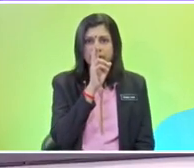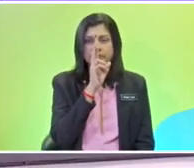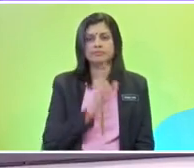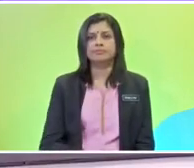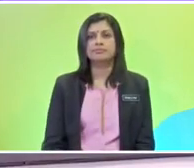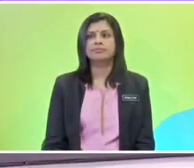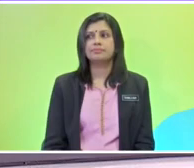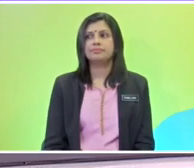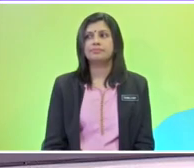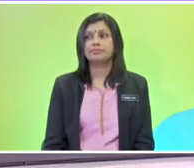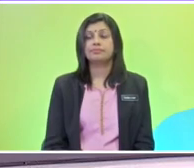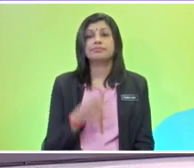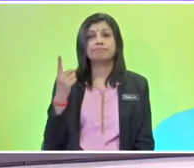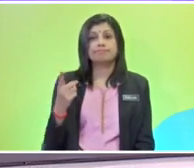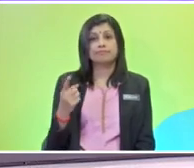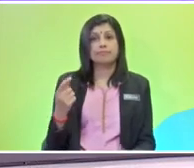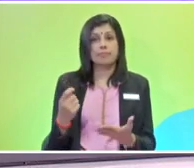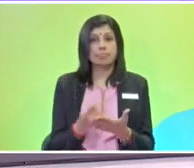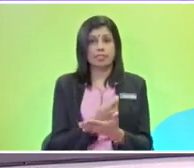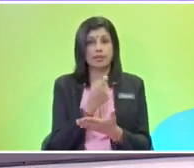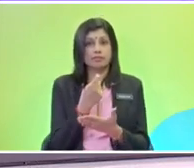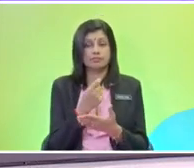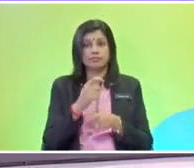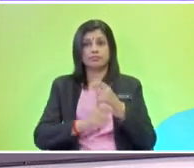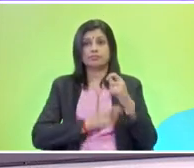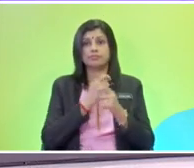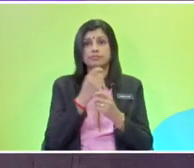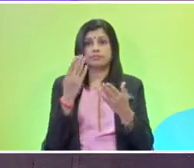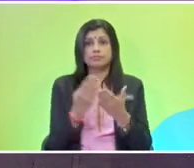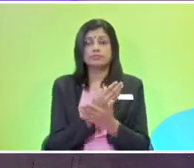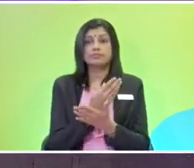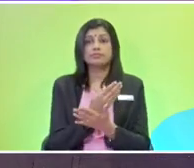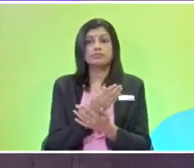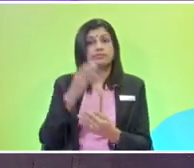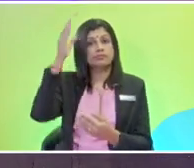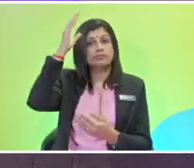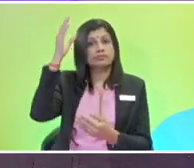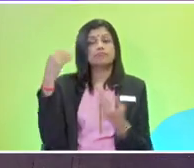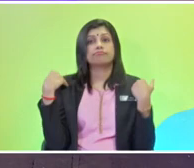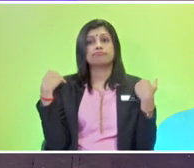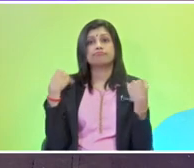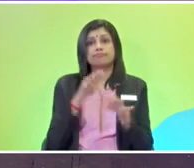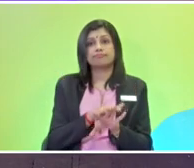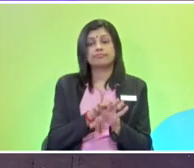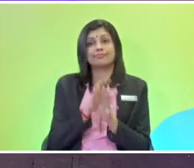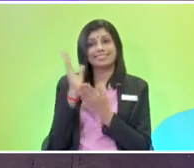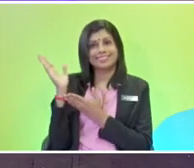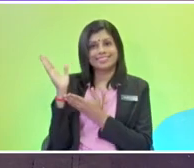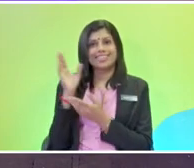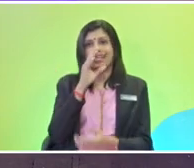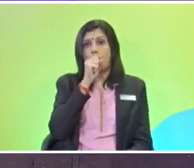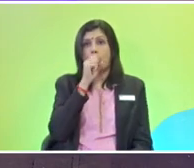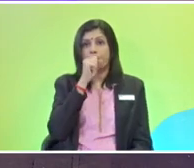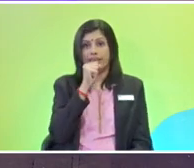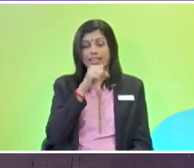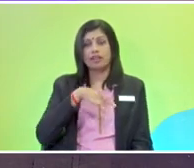Tahun baru Cina selalu kita dapat ni. Senang. Ini buah oren, cikgu. Ya, oren. Rasanya masam.